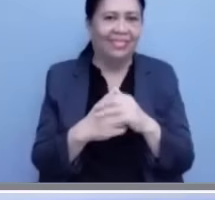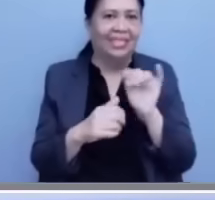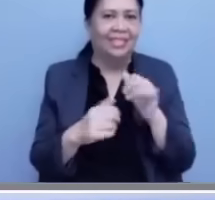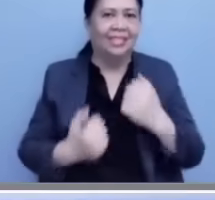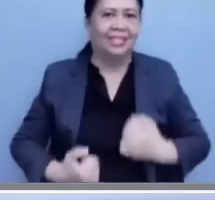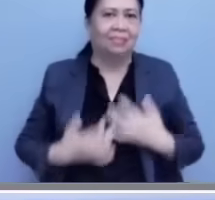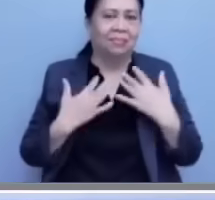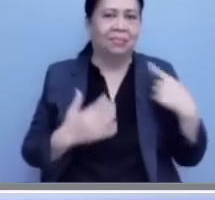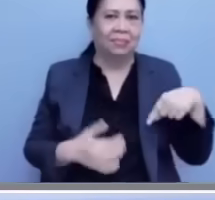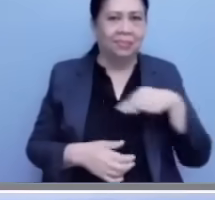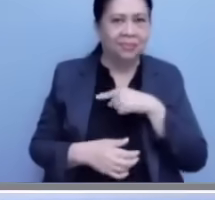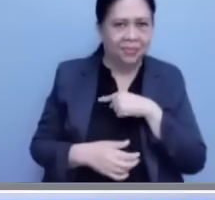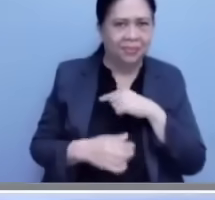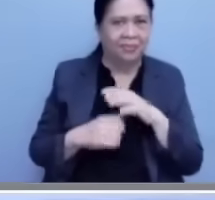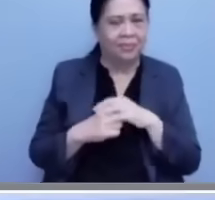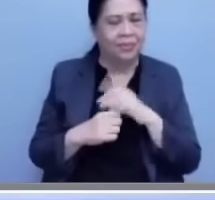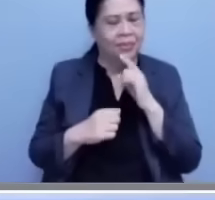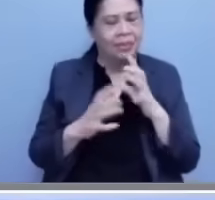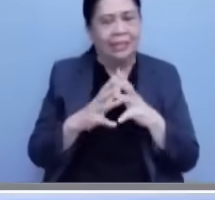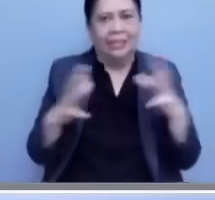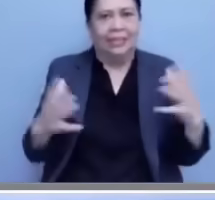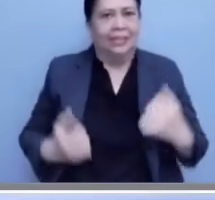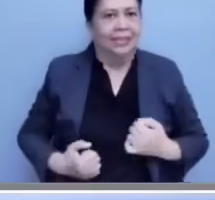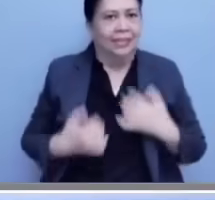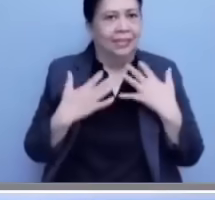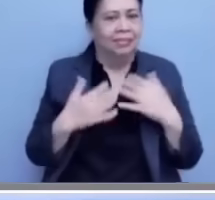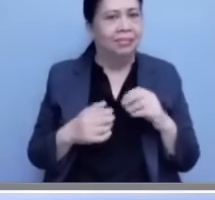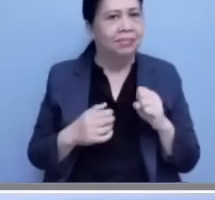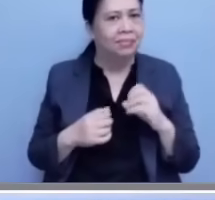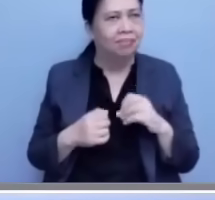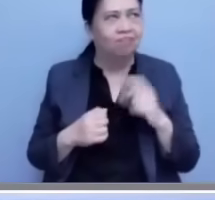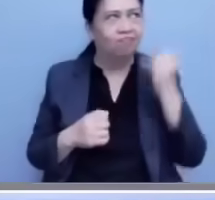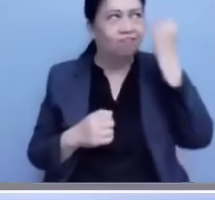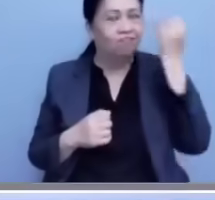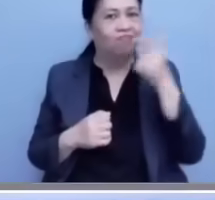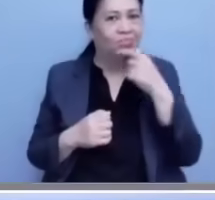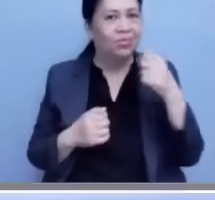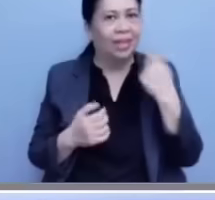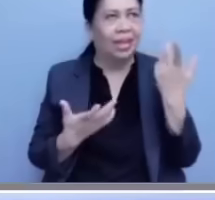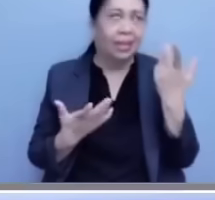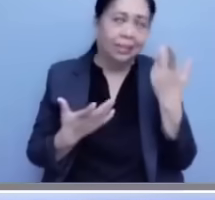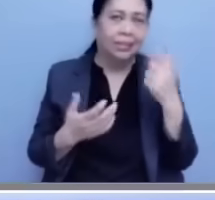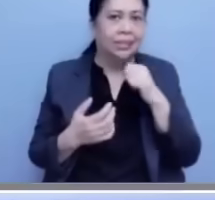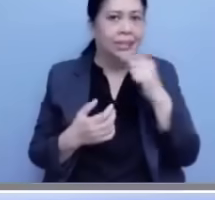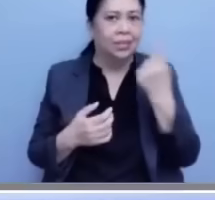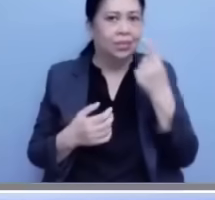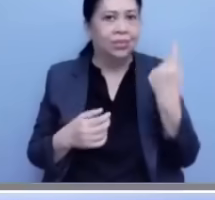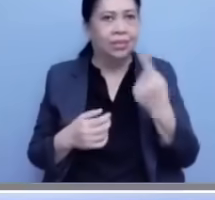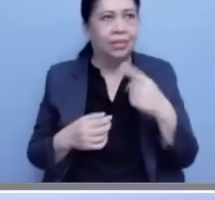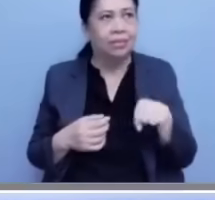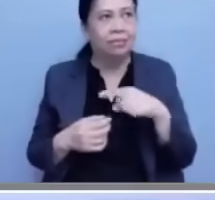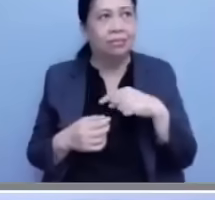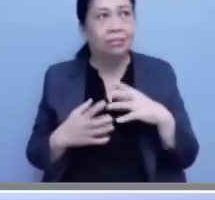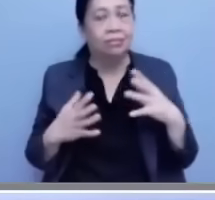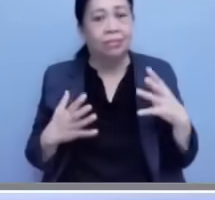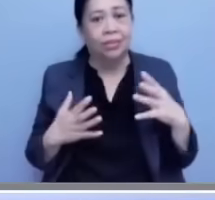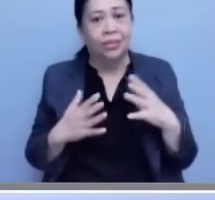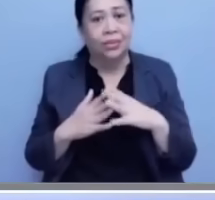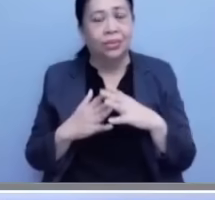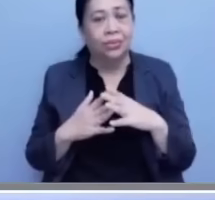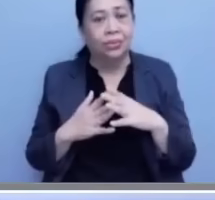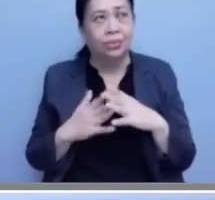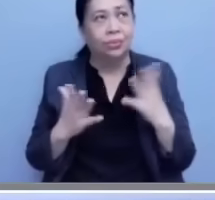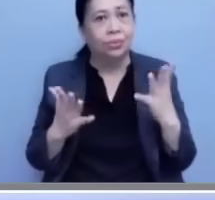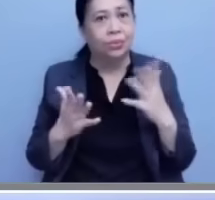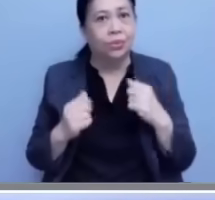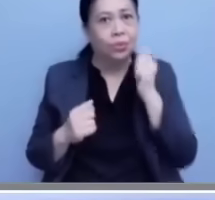kami. Matinding inspiration yun. Kaya, we came up with a sketch. Well, not just yung ano, no? Hindi lang yung